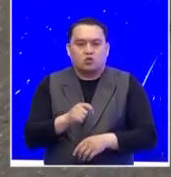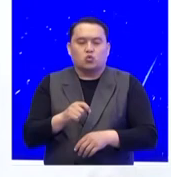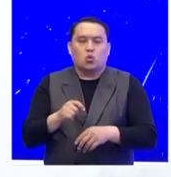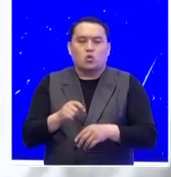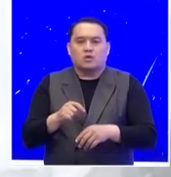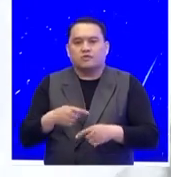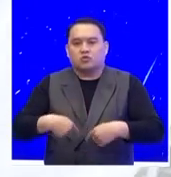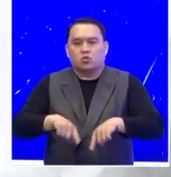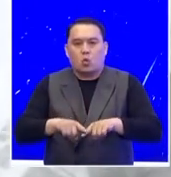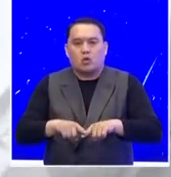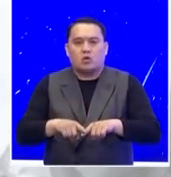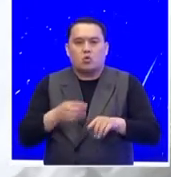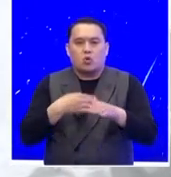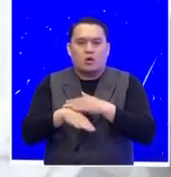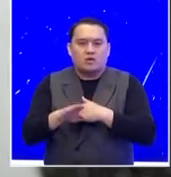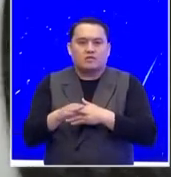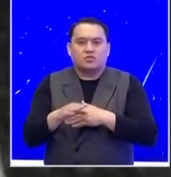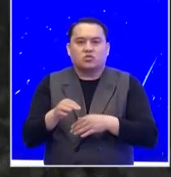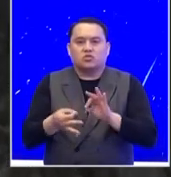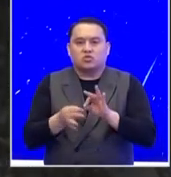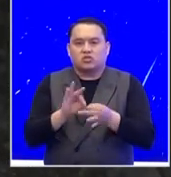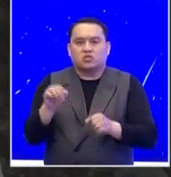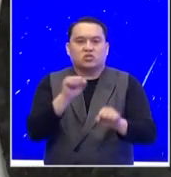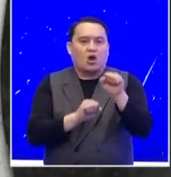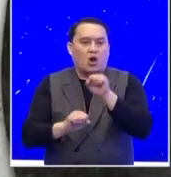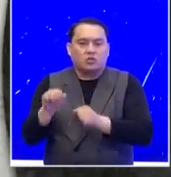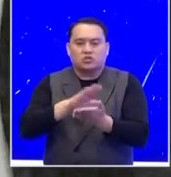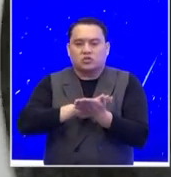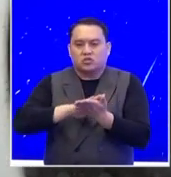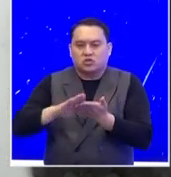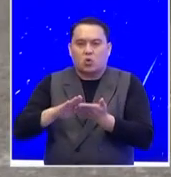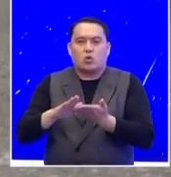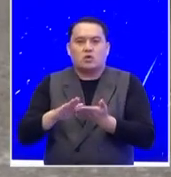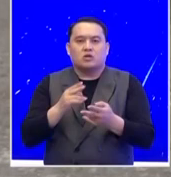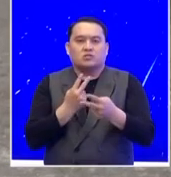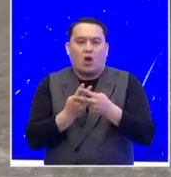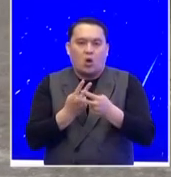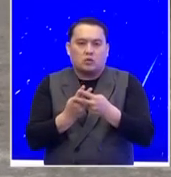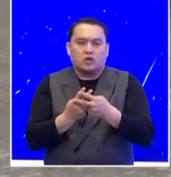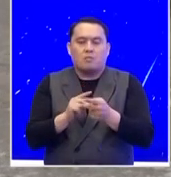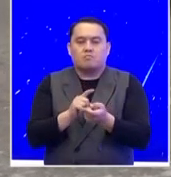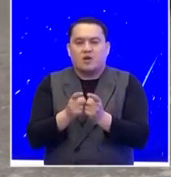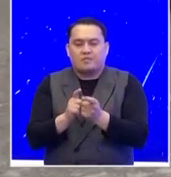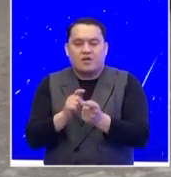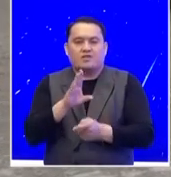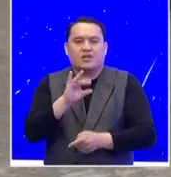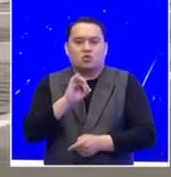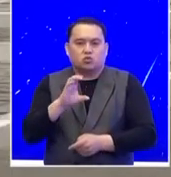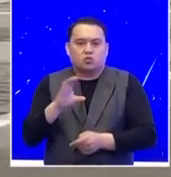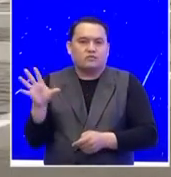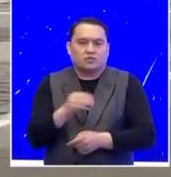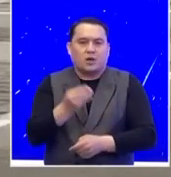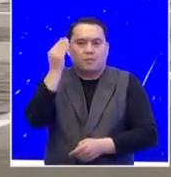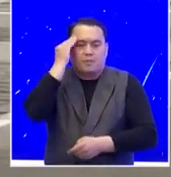исправительное учреждение и покидающие его, тщательно дезинфицируются. Иными словами, за решеткой в борьбе с вирусом принимаются все необходимые